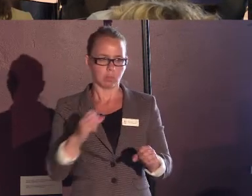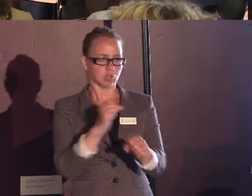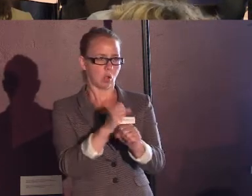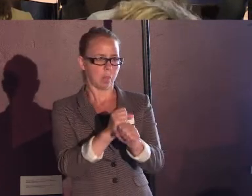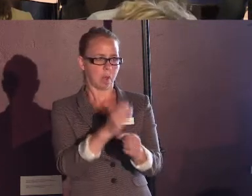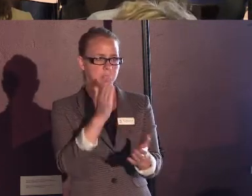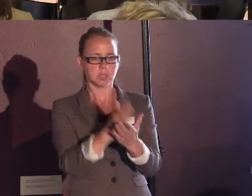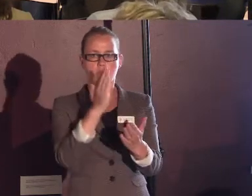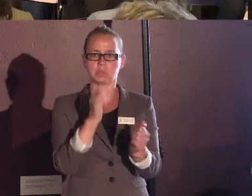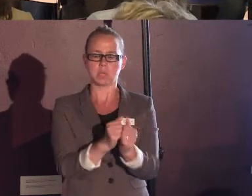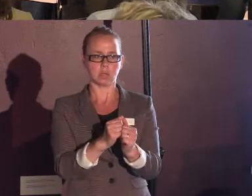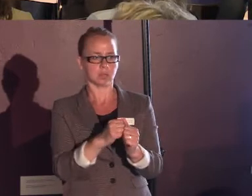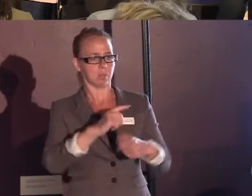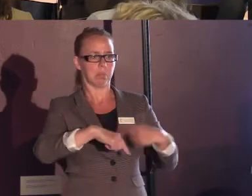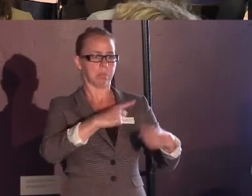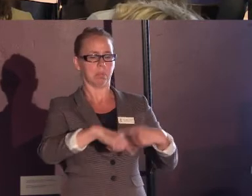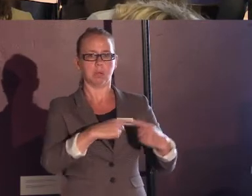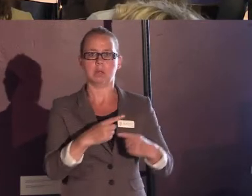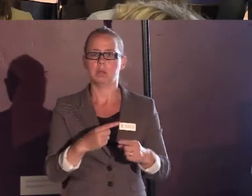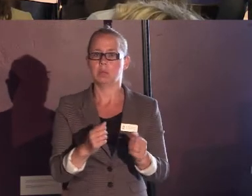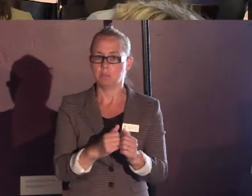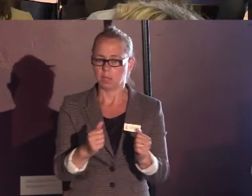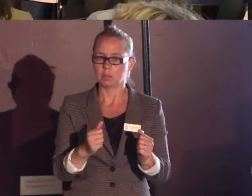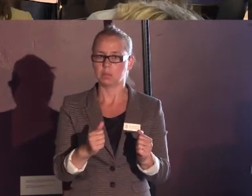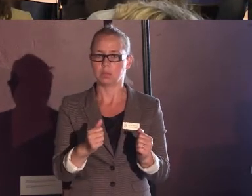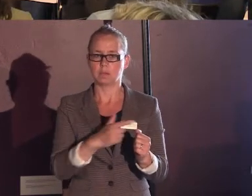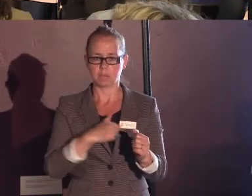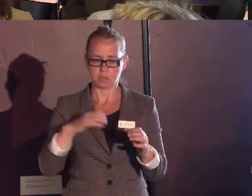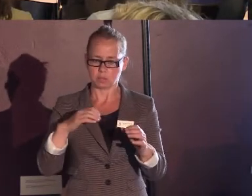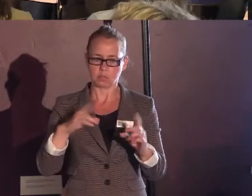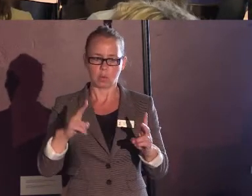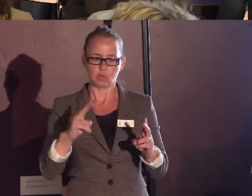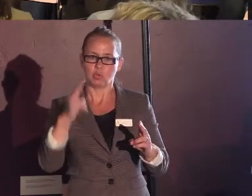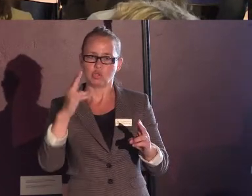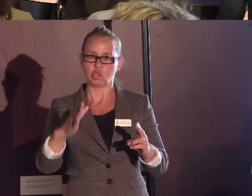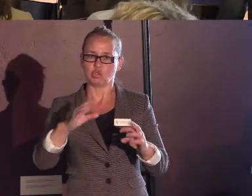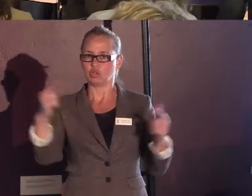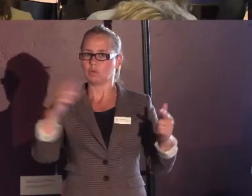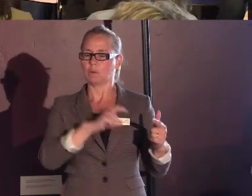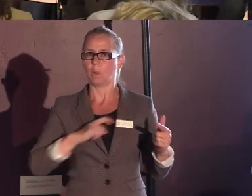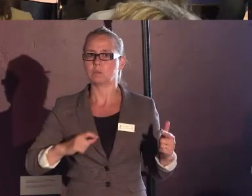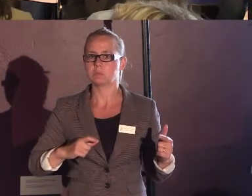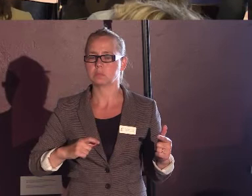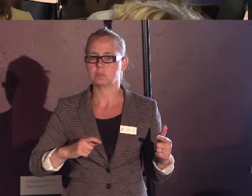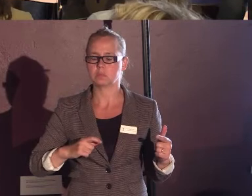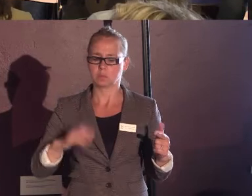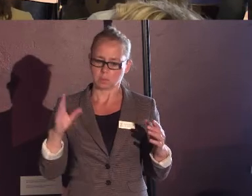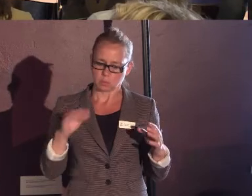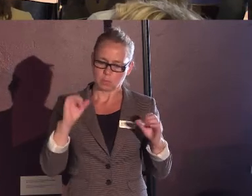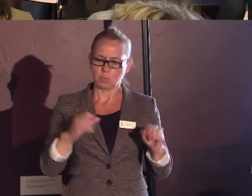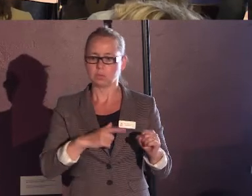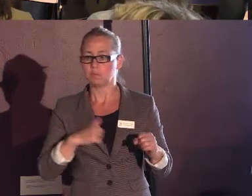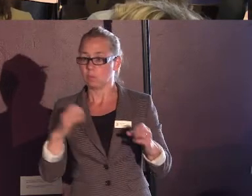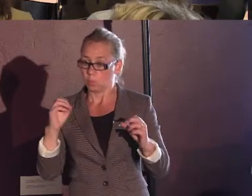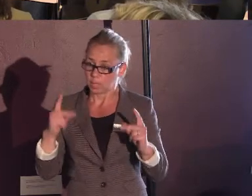arbeta på ett visst sätt. Så att där är det ju att vara ute på oprövad mark. Och då måste det också vara tillåtet att göra